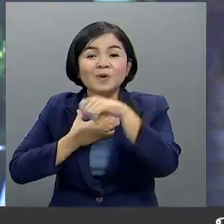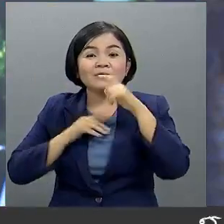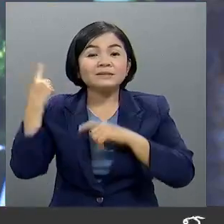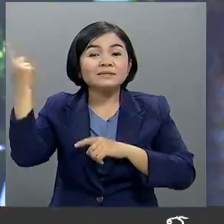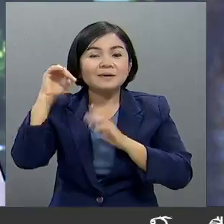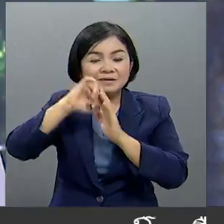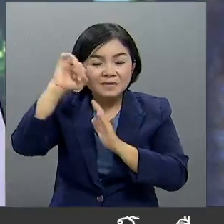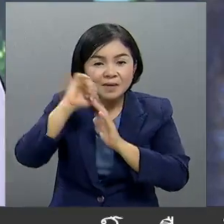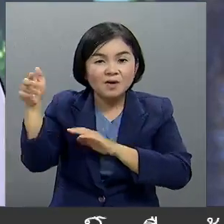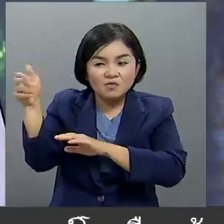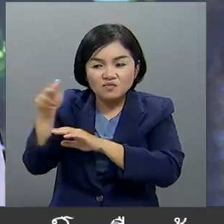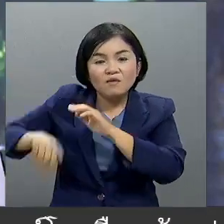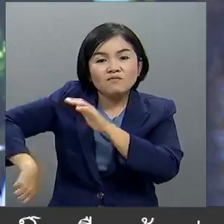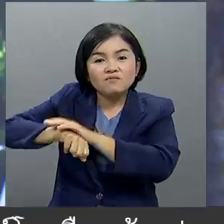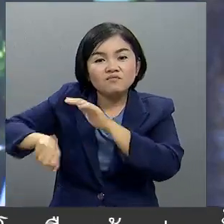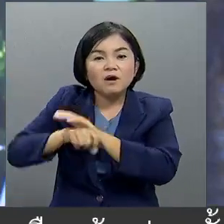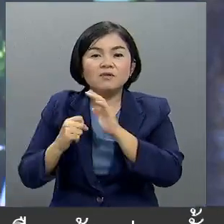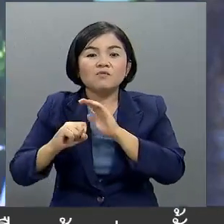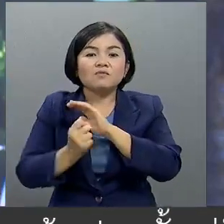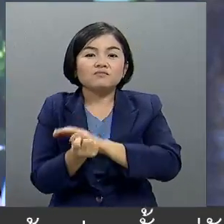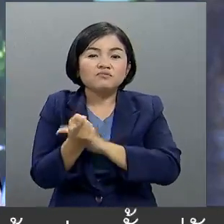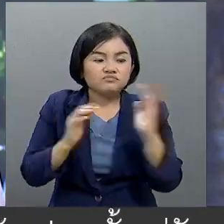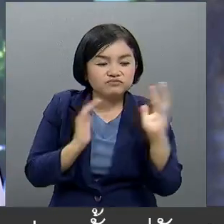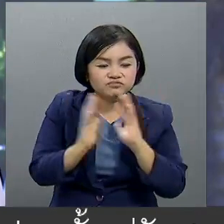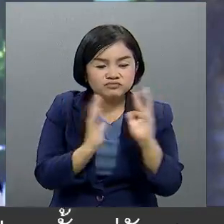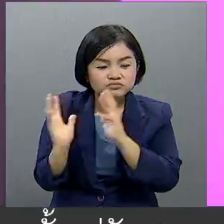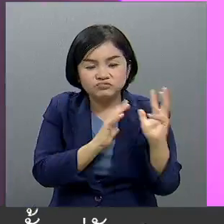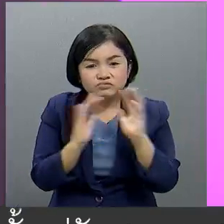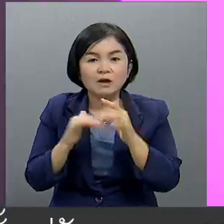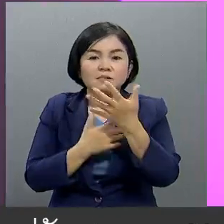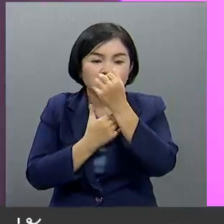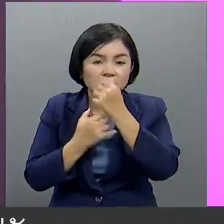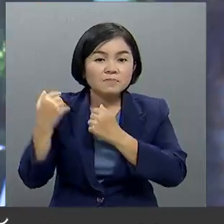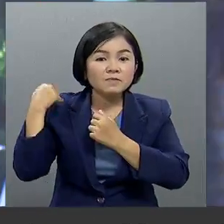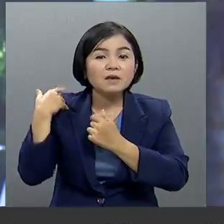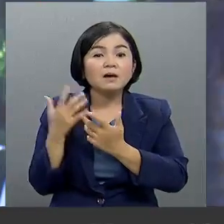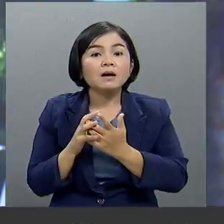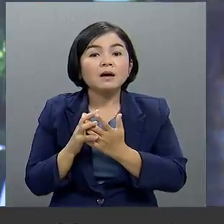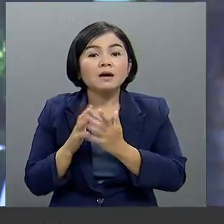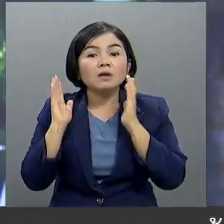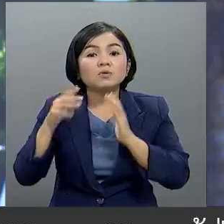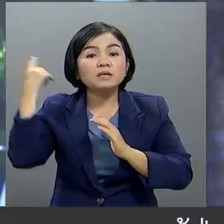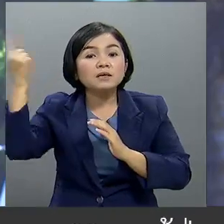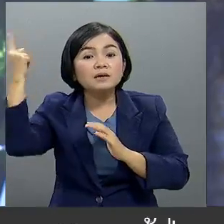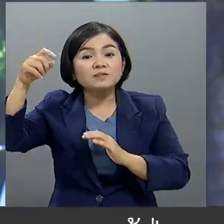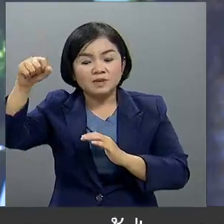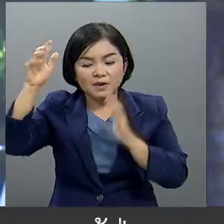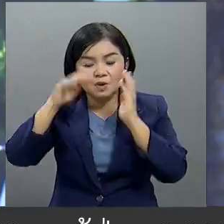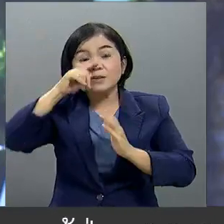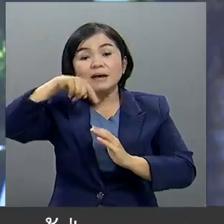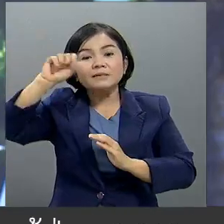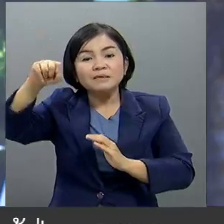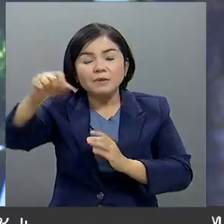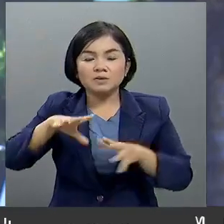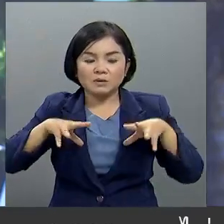ฟุตซอลมาบรรยากาศเริ่มกลับมาคึกคักแล้วนะคะ แต่ก็เป็นคนไทยที่ไปเที่ยวใช่ไหม ใช่ค่ะก็เป็นคนไทยที่ไปเที่ยวแต่ว่าต้องยอมรับว่า